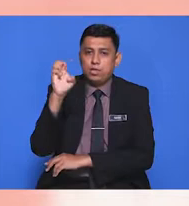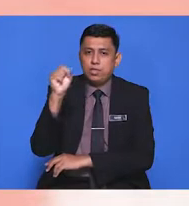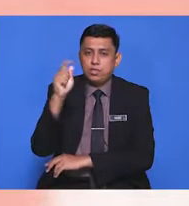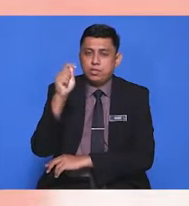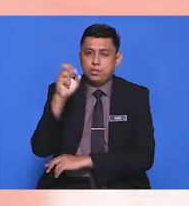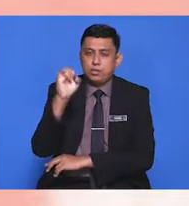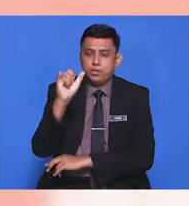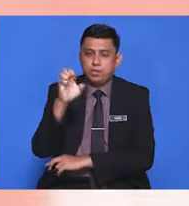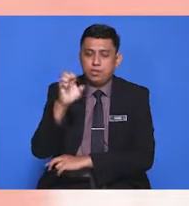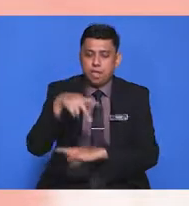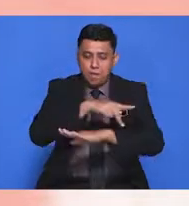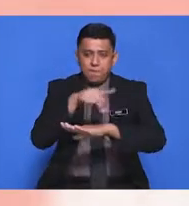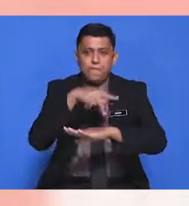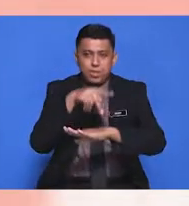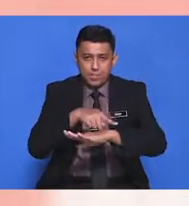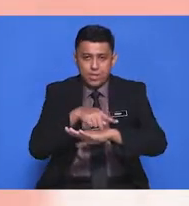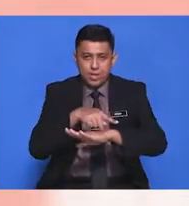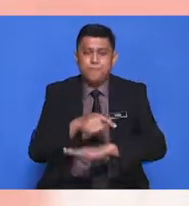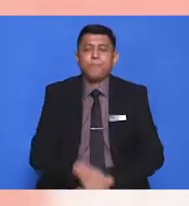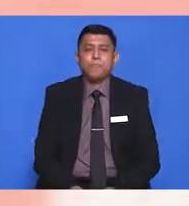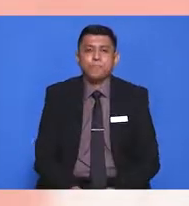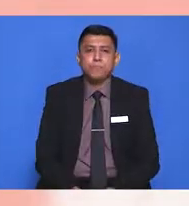dan Filipina ibu negaranya ialah Manila.